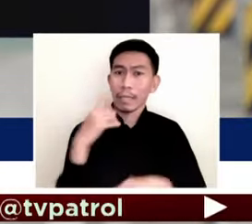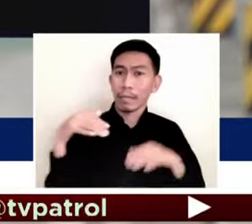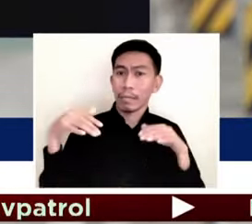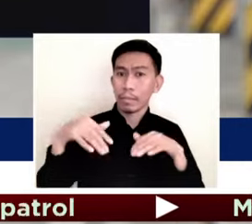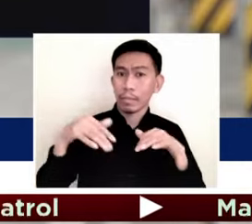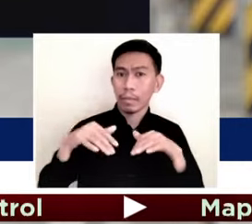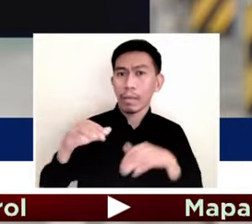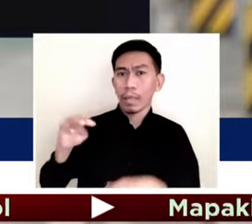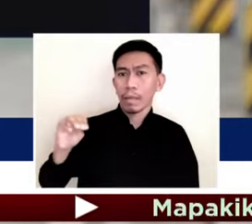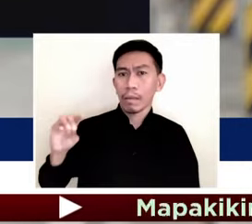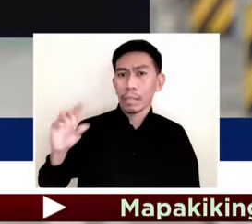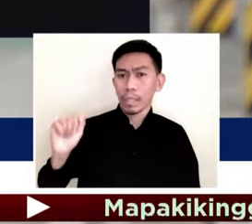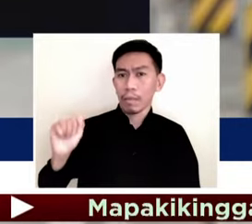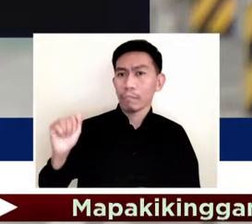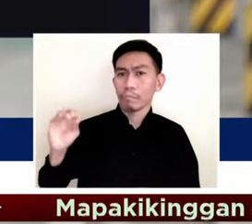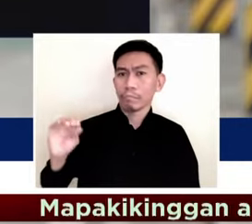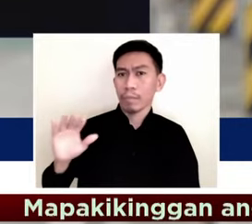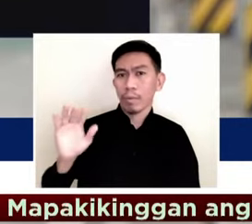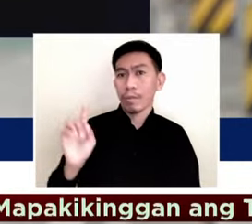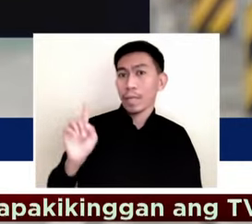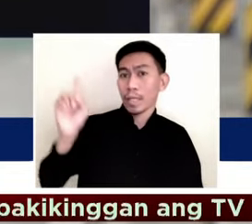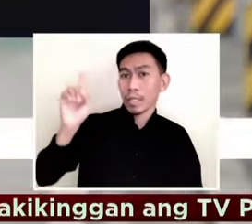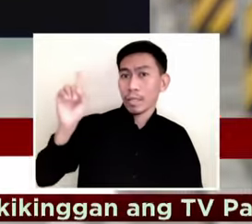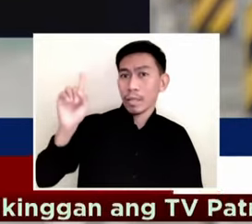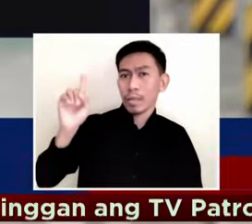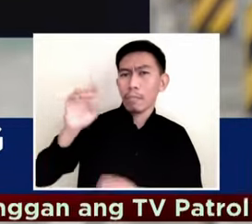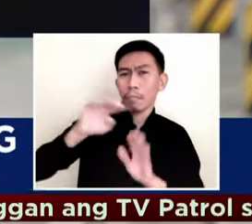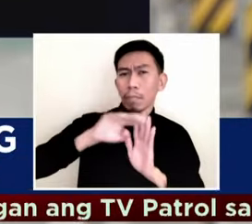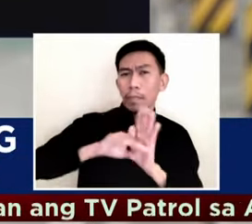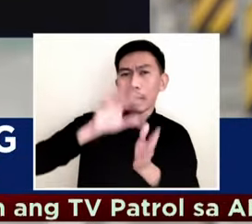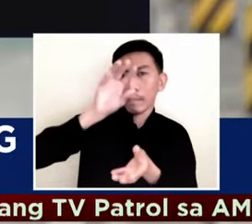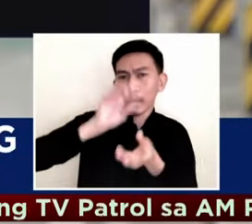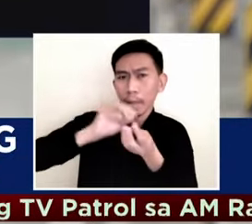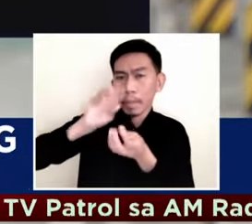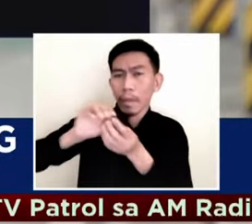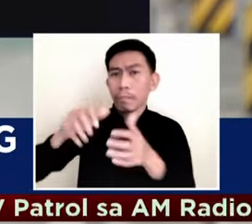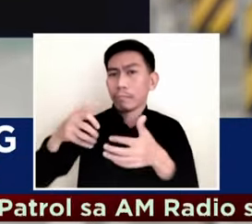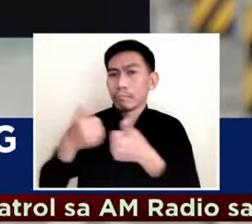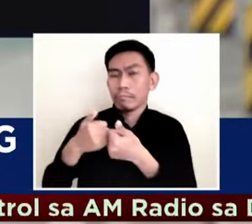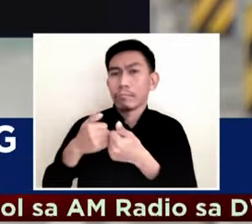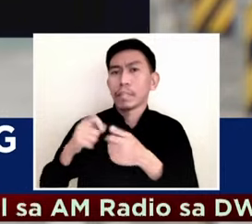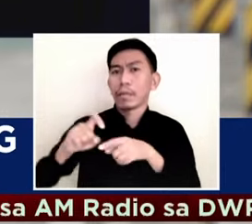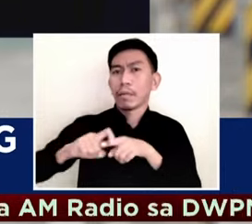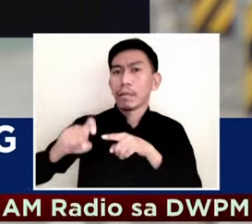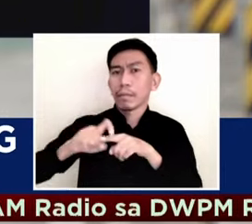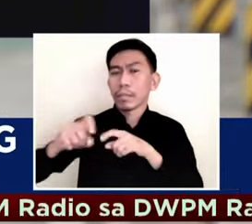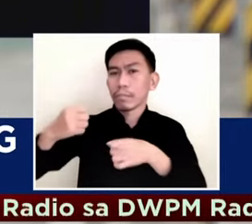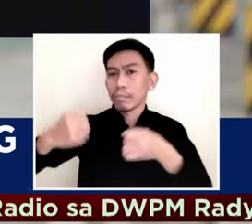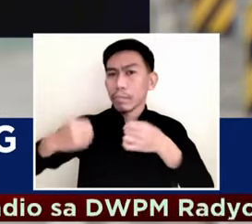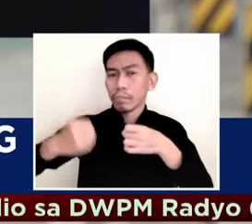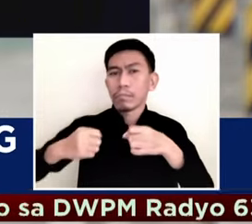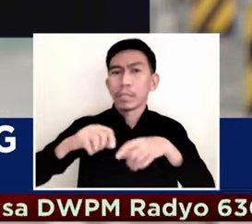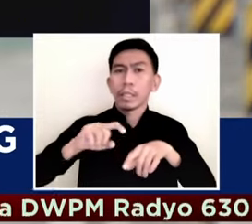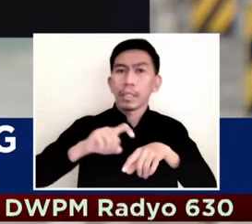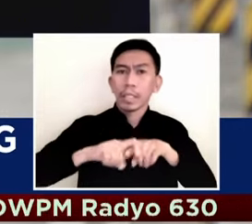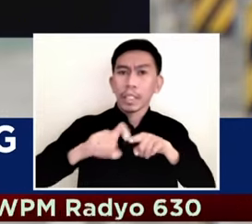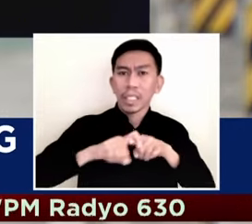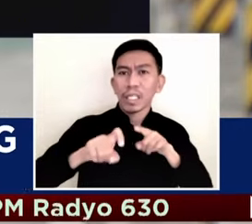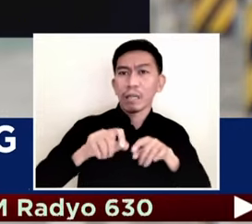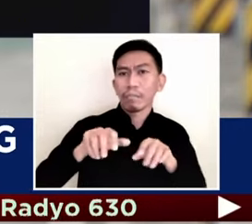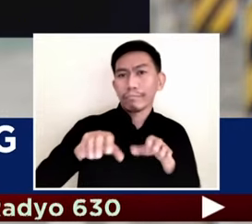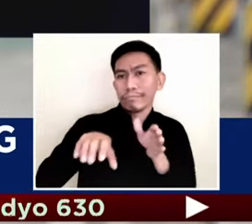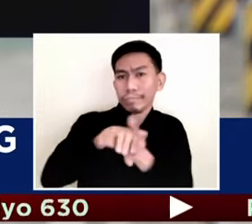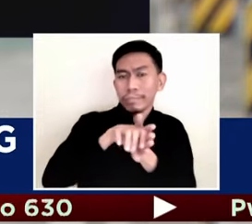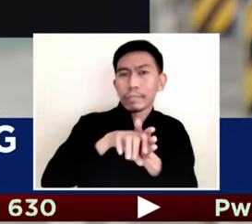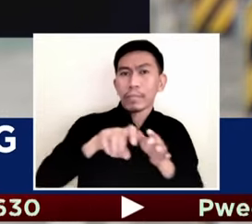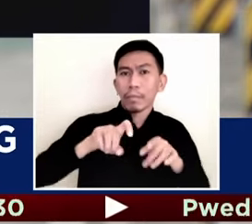ang kanilang datos hinggil sa mga aksidenteng kinasasangkutan ng mga e-bikes, e-trikes at e-scooters. Mula sa